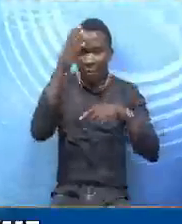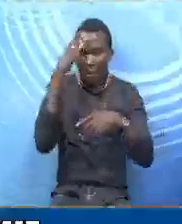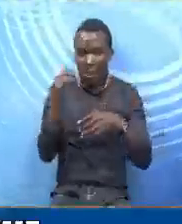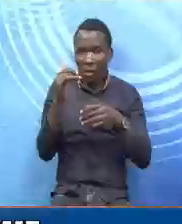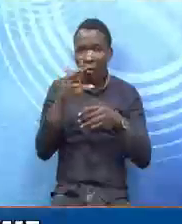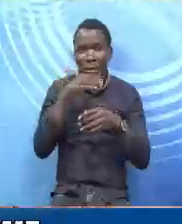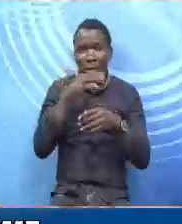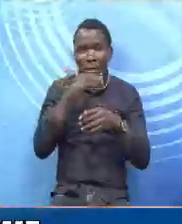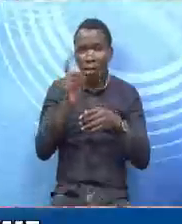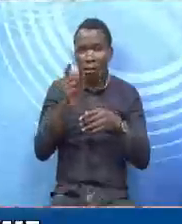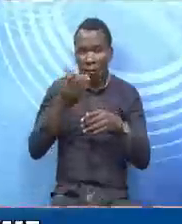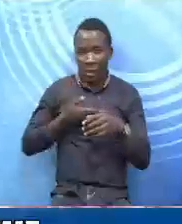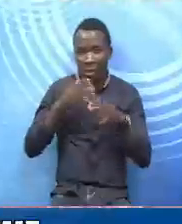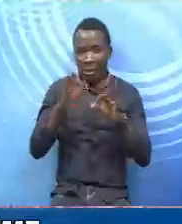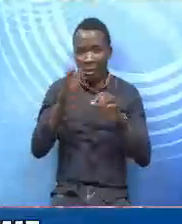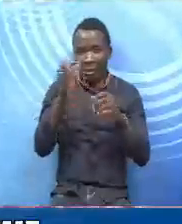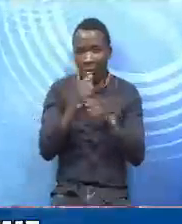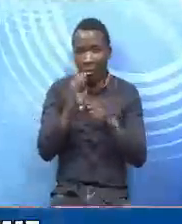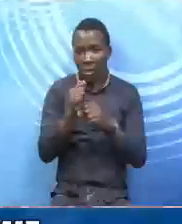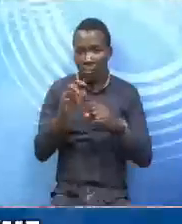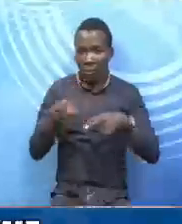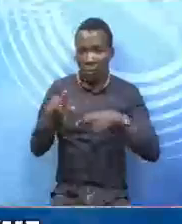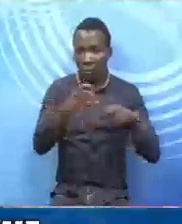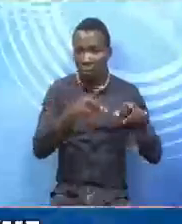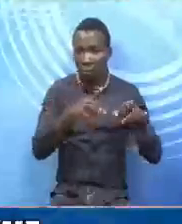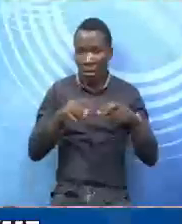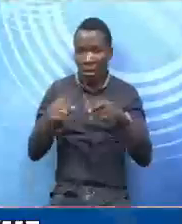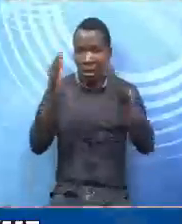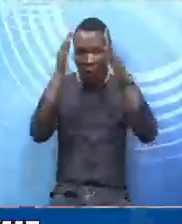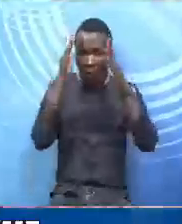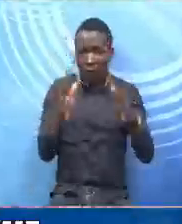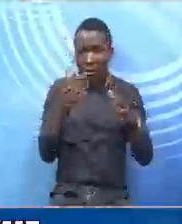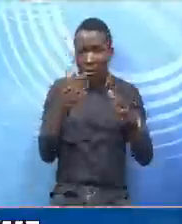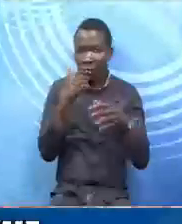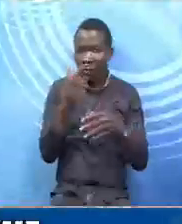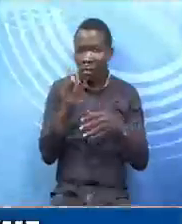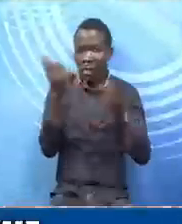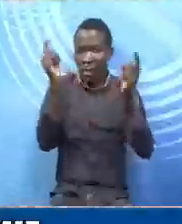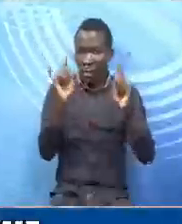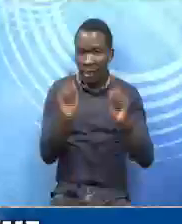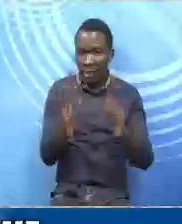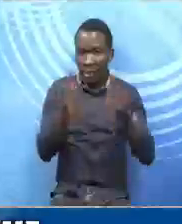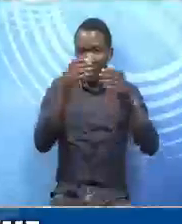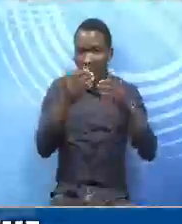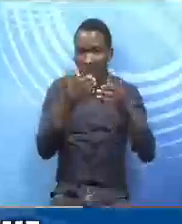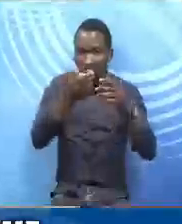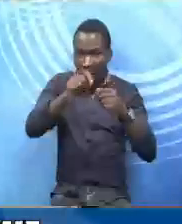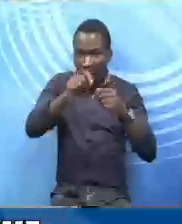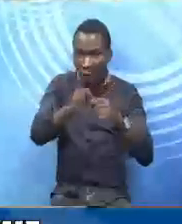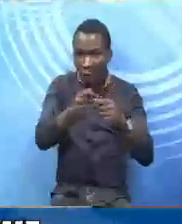mugabo atagiraga icyo akora girirwa gazerera, ikindi bagashingira kuko ngo bivugwa yuko yaraje afungura izi modoka je